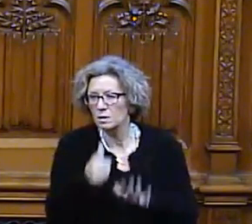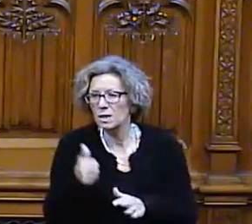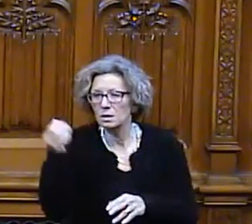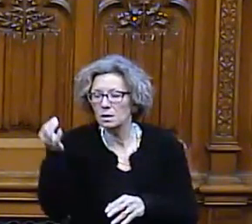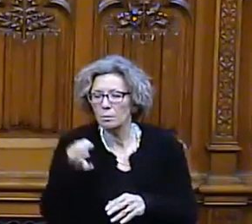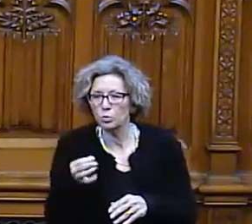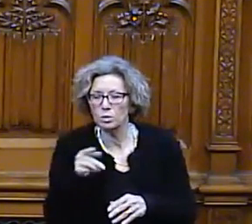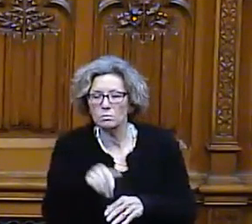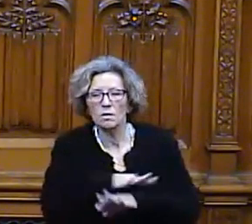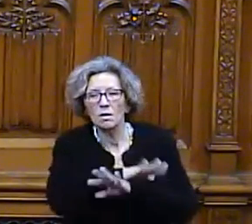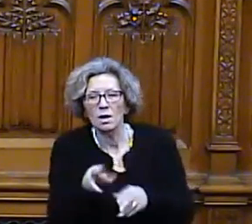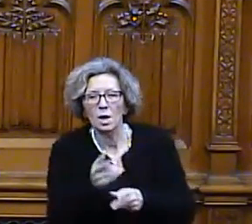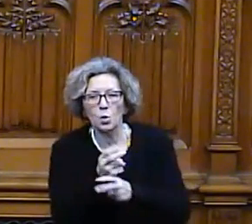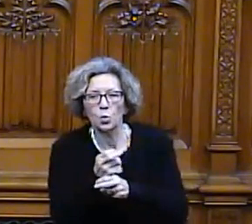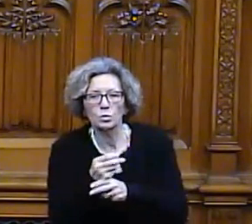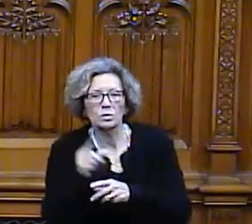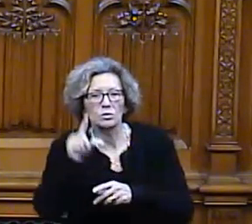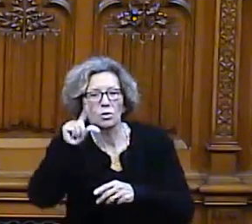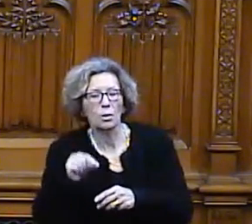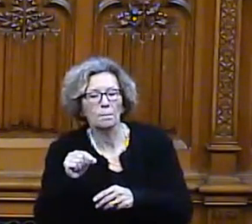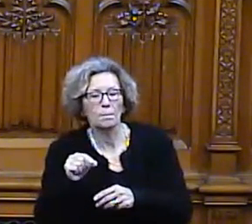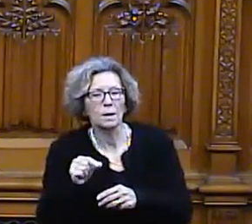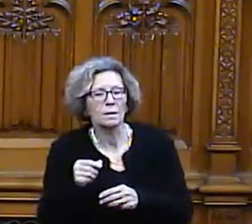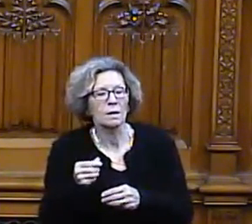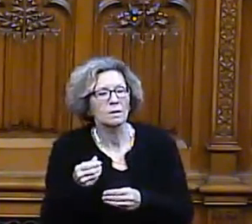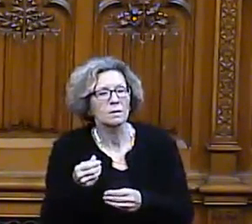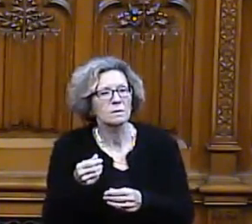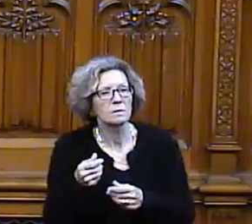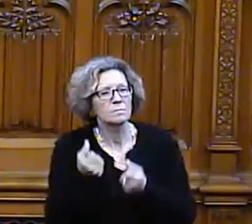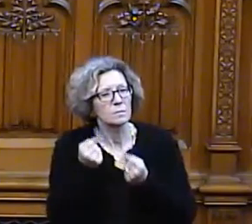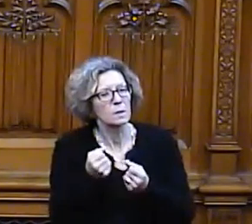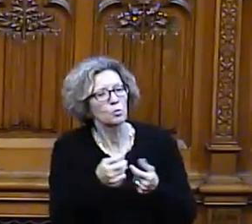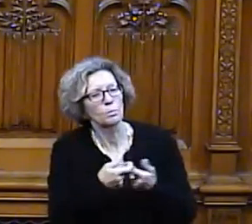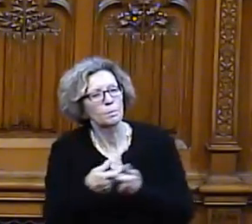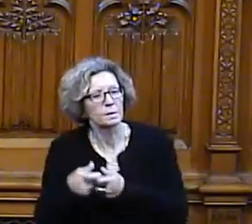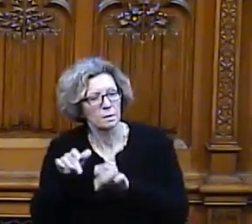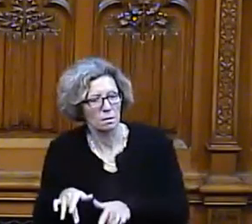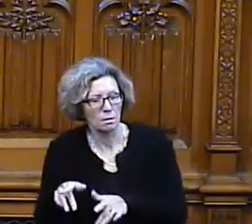60% aller österreichischen Mindestsicherungsbezieher beherbergt.